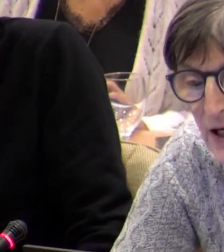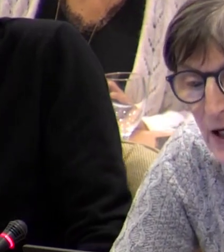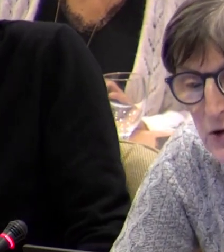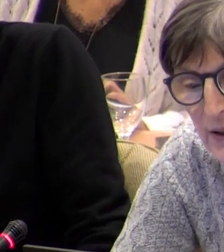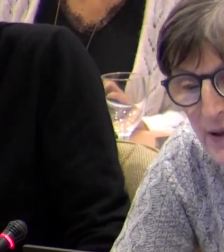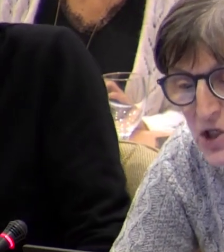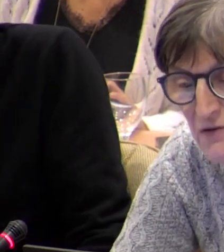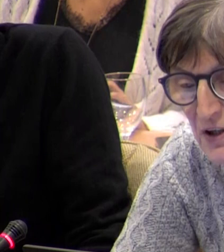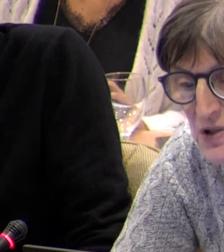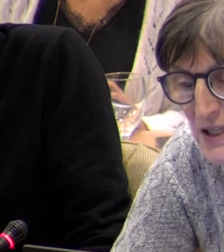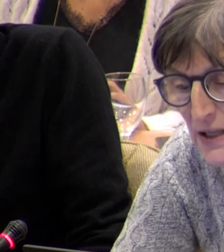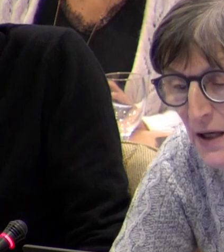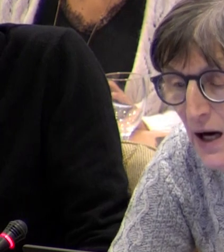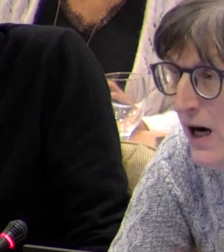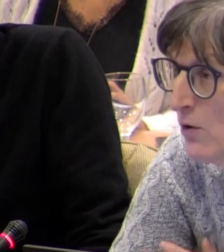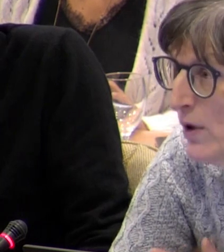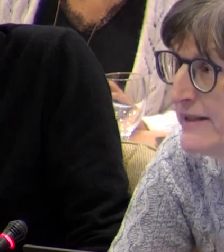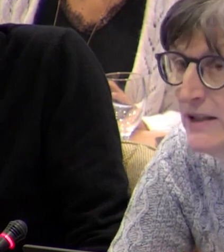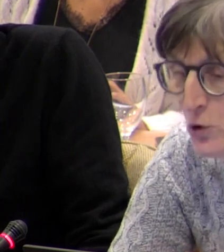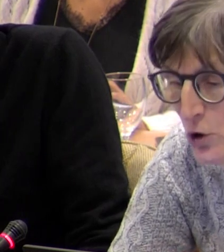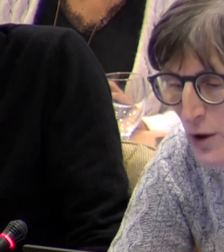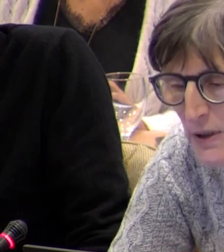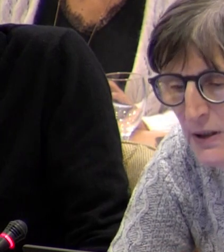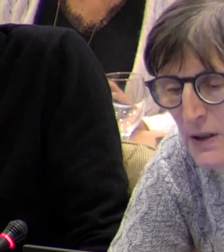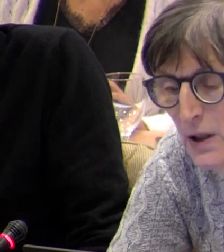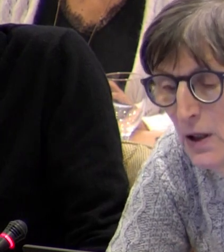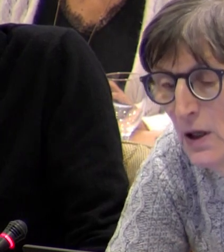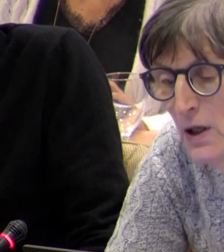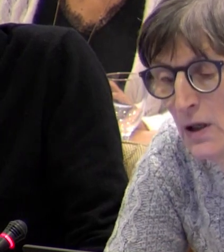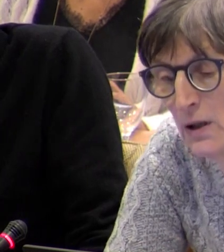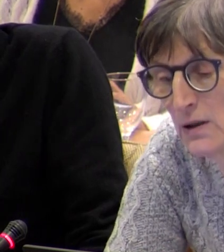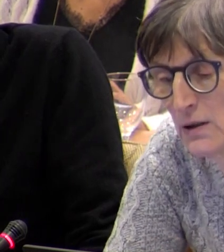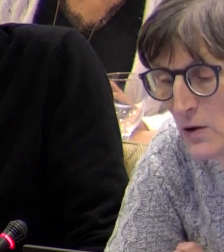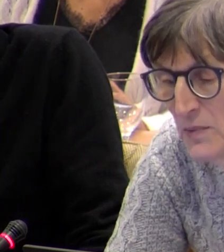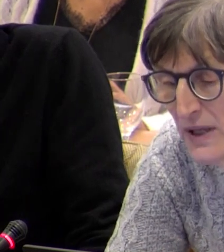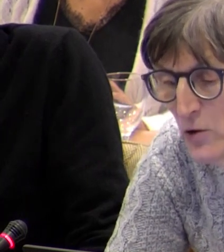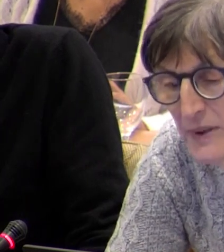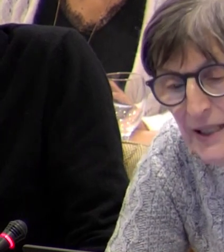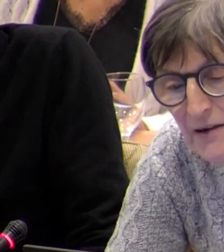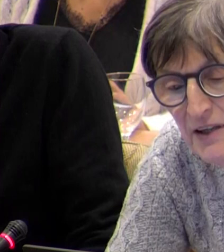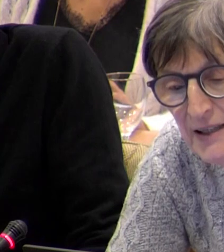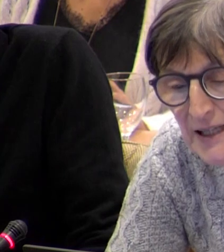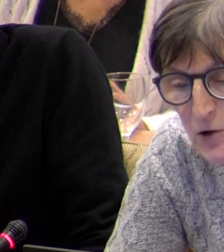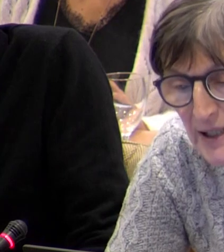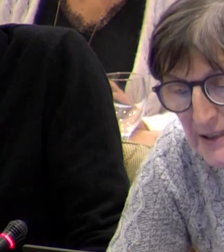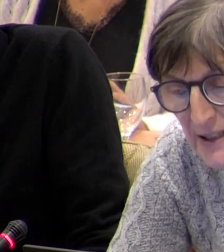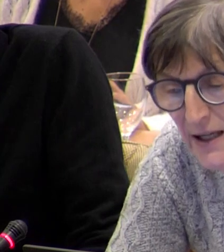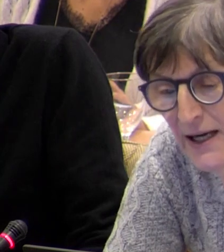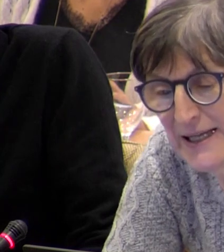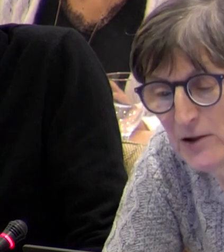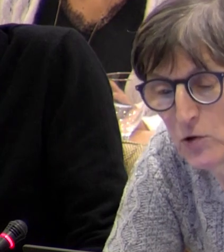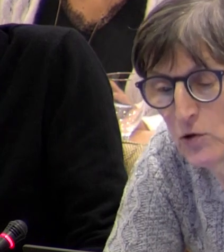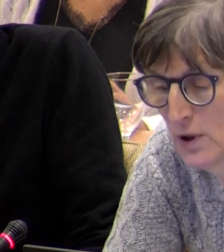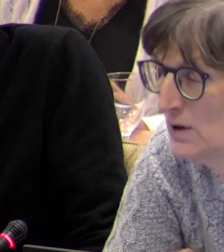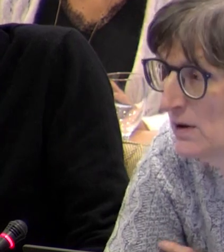autres sur les marchés financiers en quoi est-il autonome combien de près la ville at elle contracté à